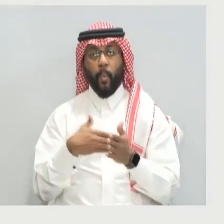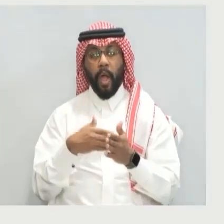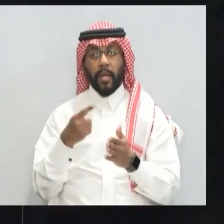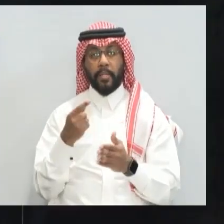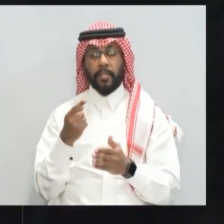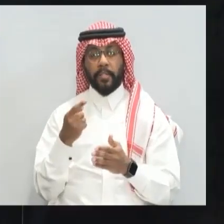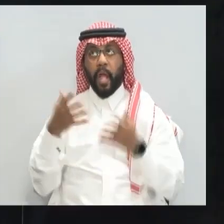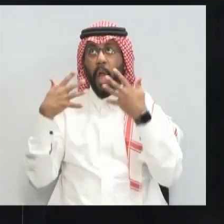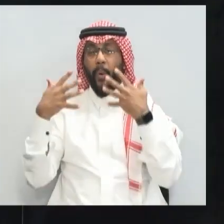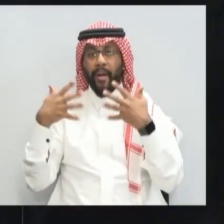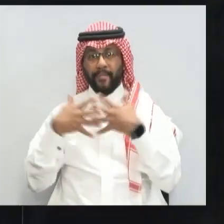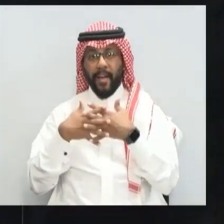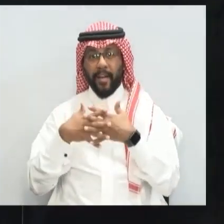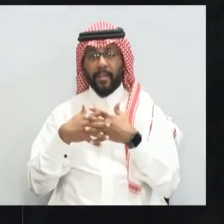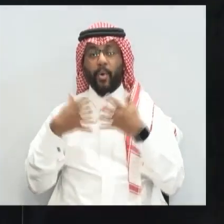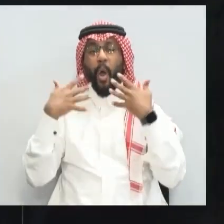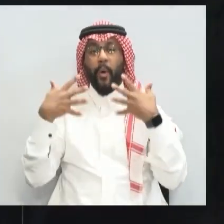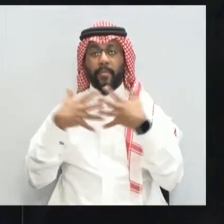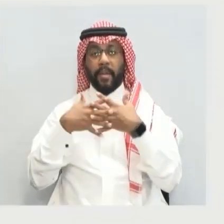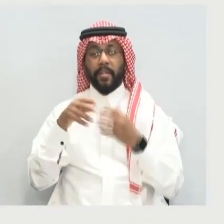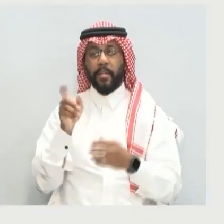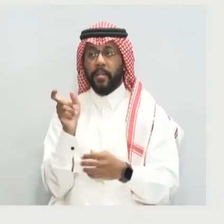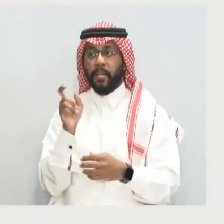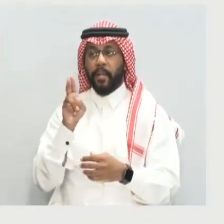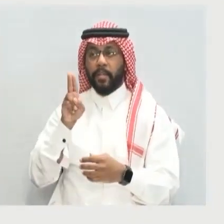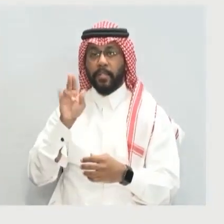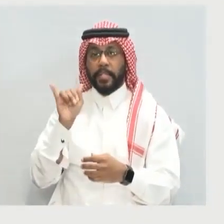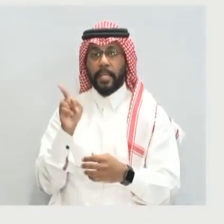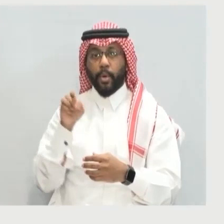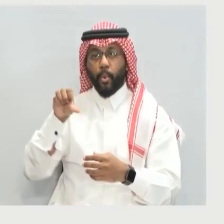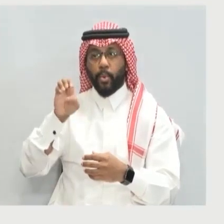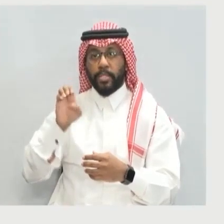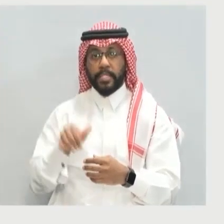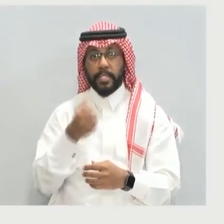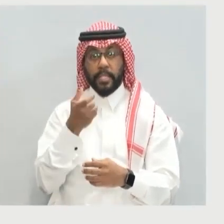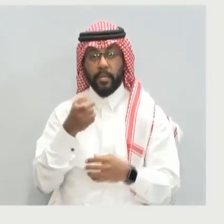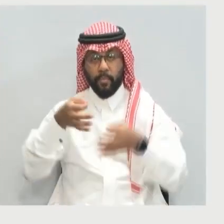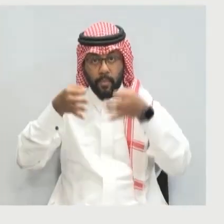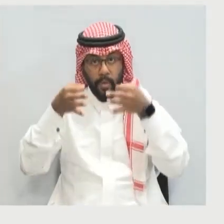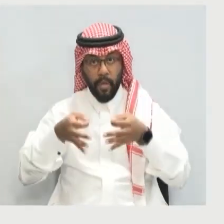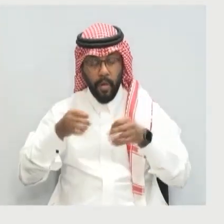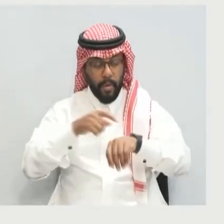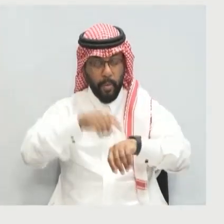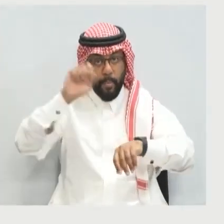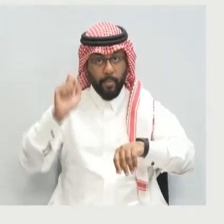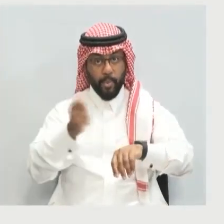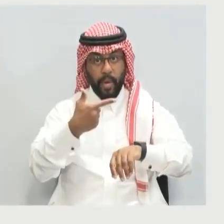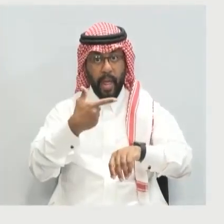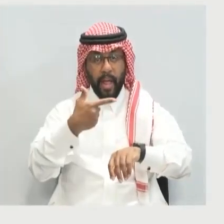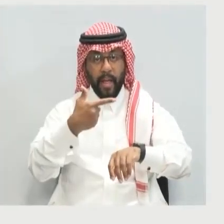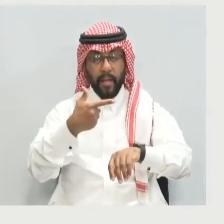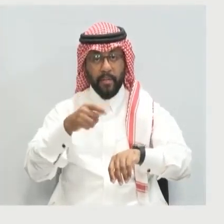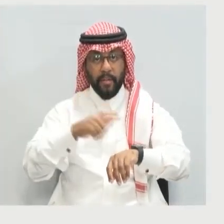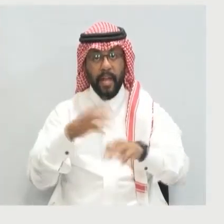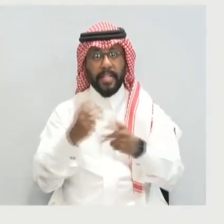ثاني اكسيد النيتروجين مع الاكسجين يقول يمكن تحديد التركيز في اي وقت من خلال معرفه سرعه التحلل